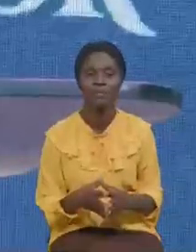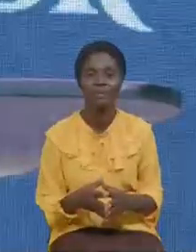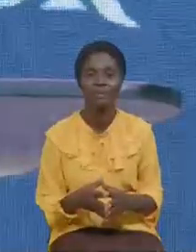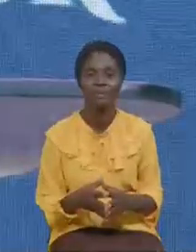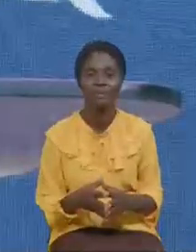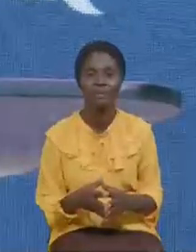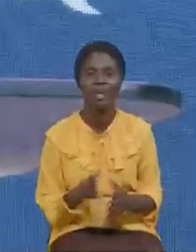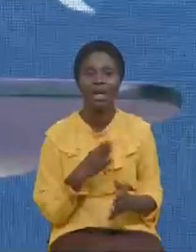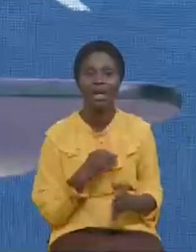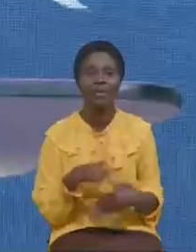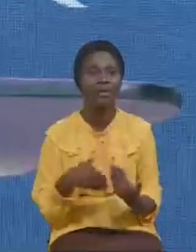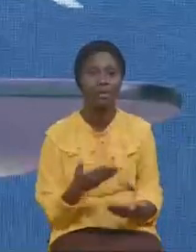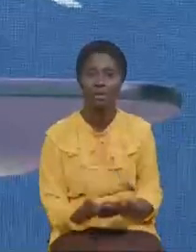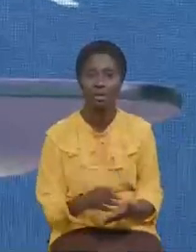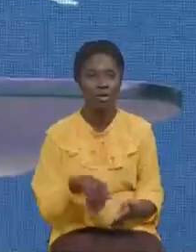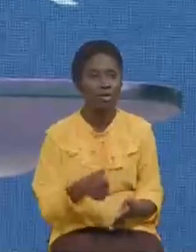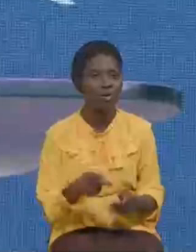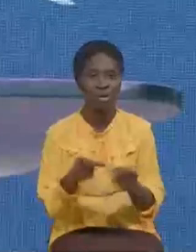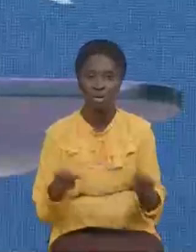et partout